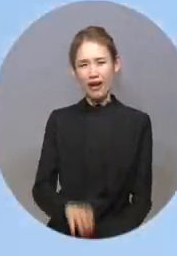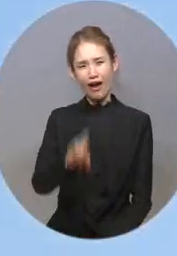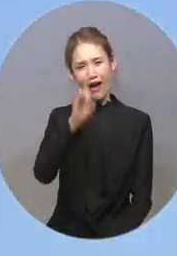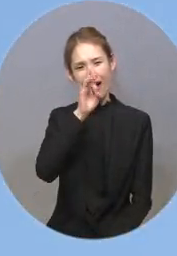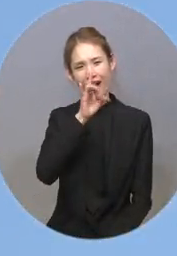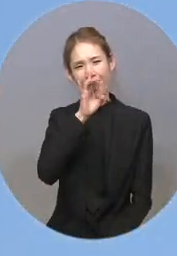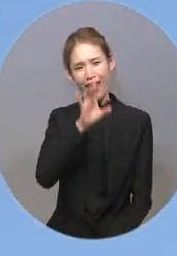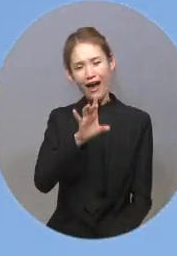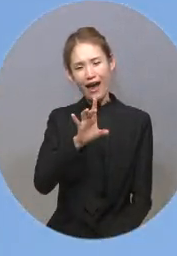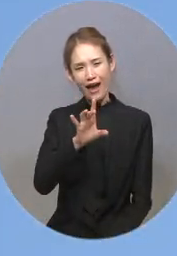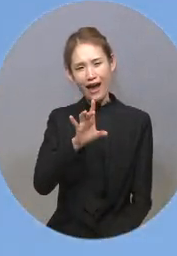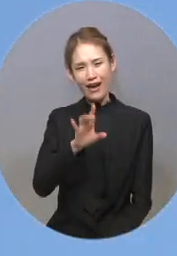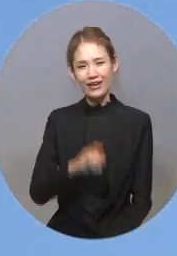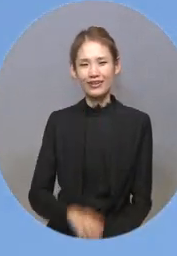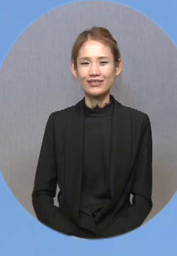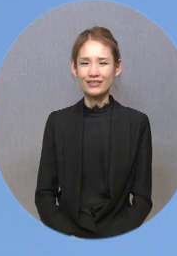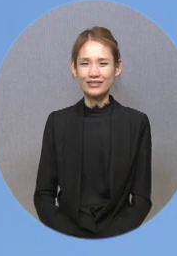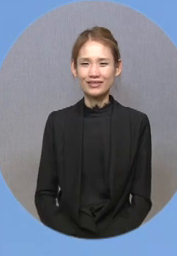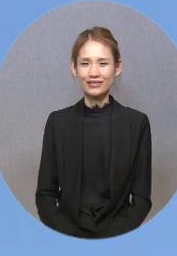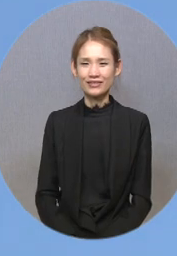구시야! 안 돼!